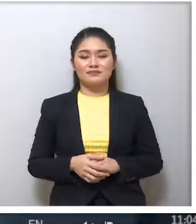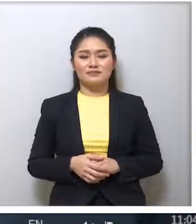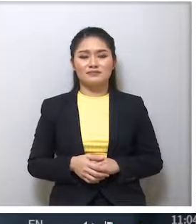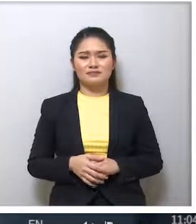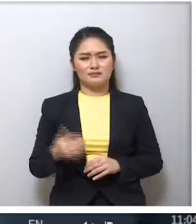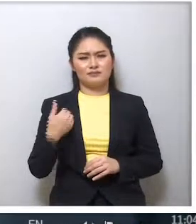เดี๋ยวนะครับ